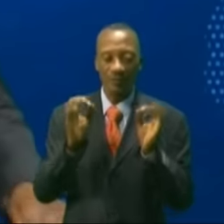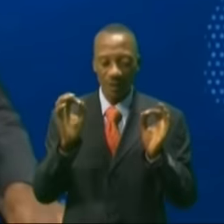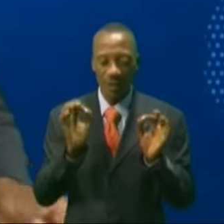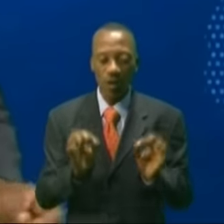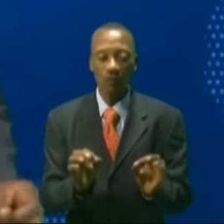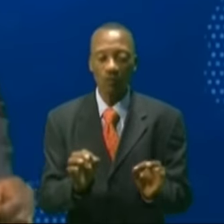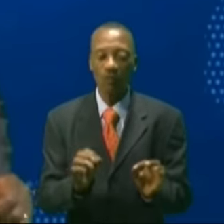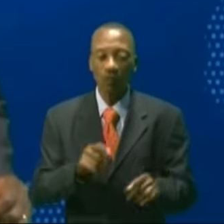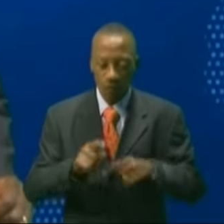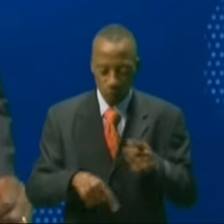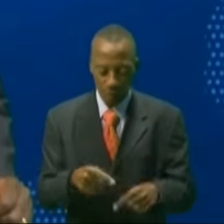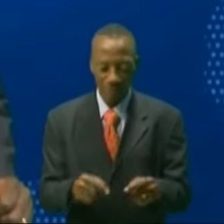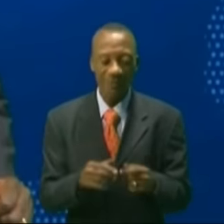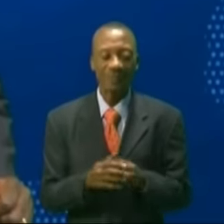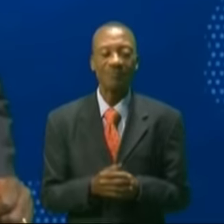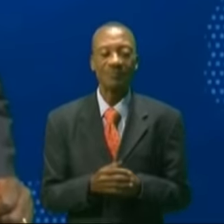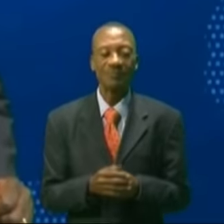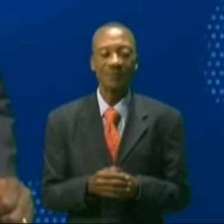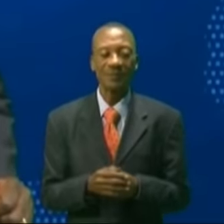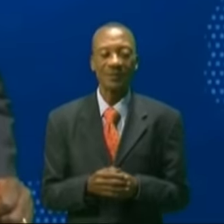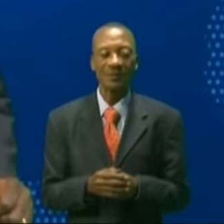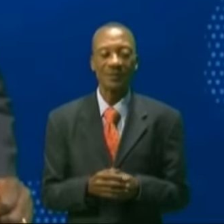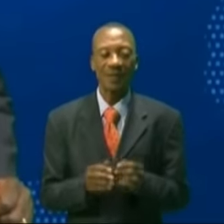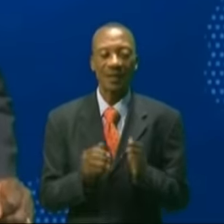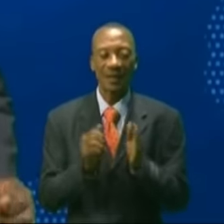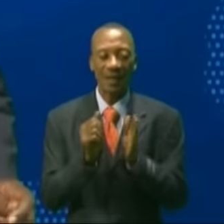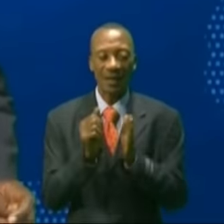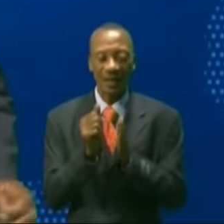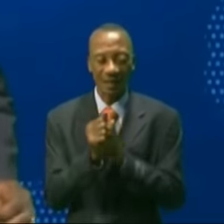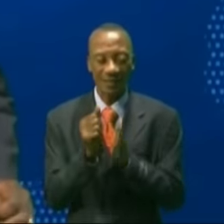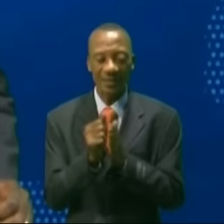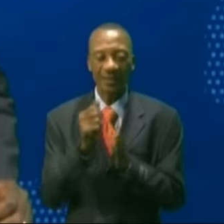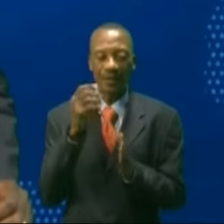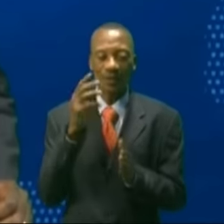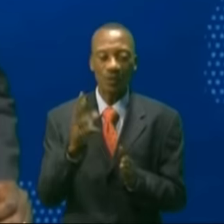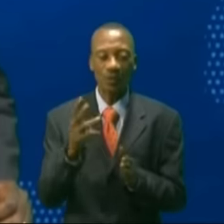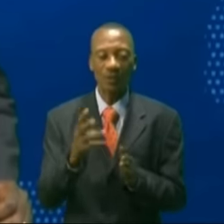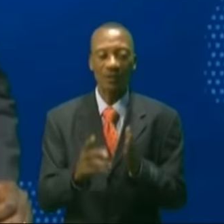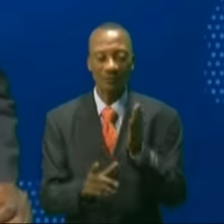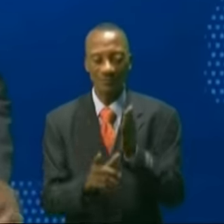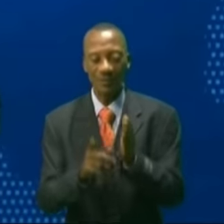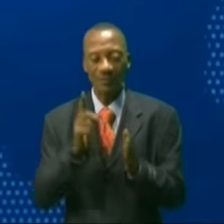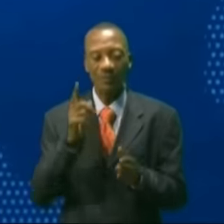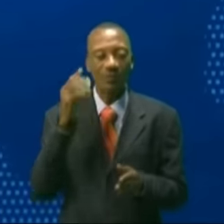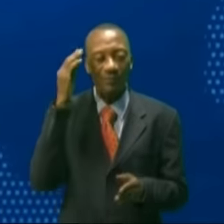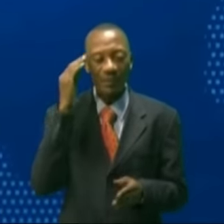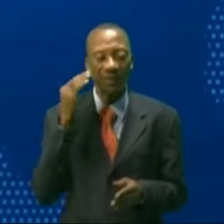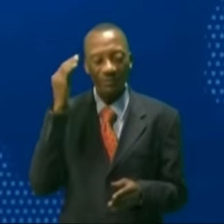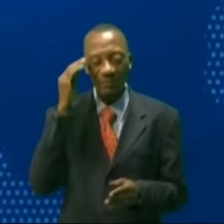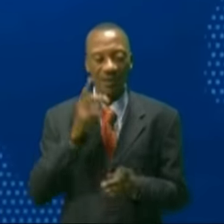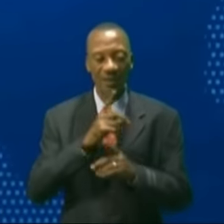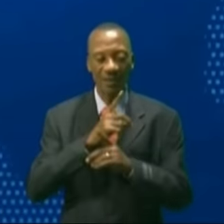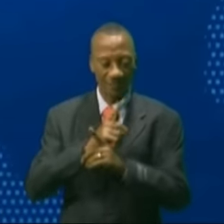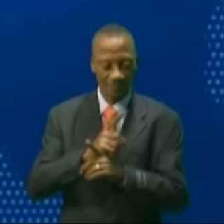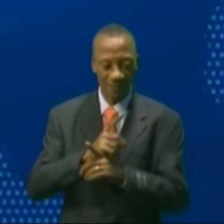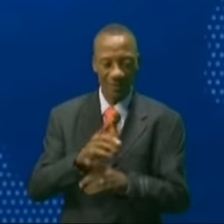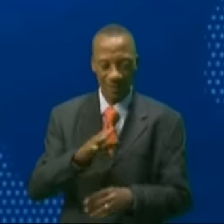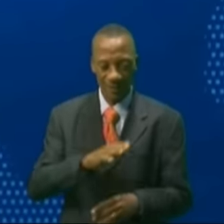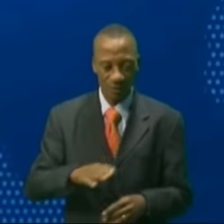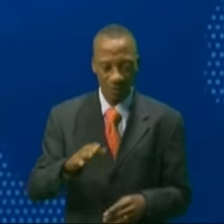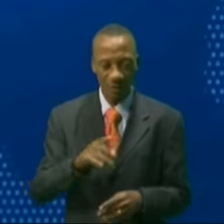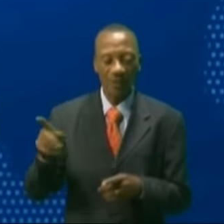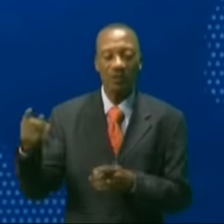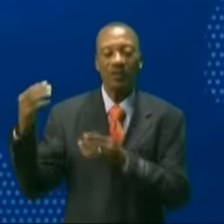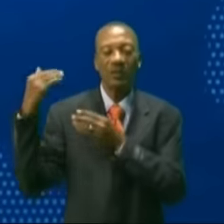ordonnance. Article 3. Enfin, le vice-premier ministre, ministre de la Défense nationale et ancien combattant, est